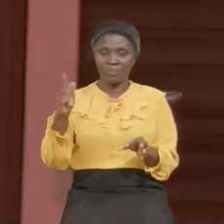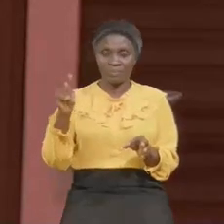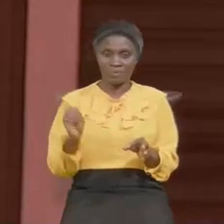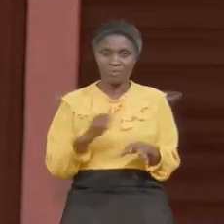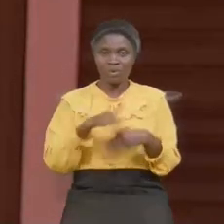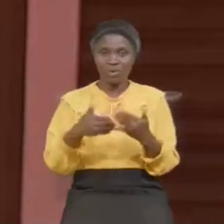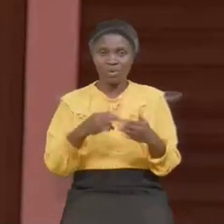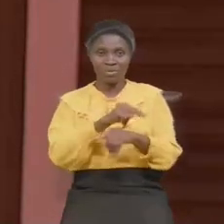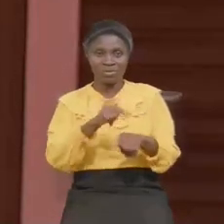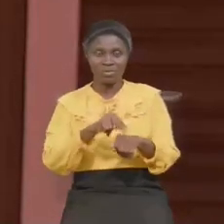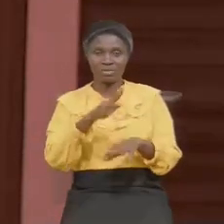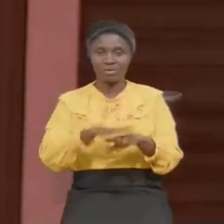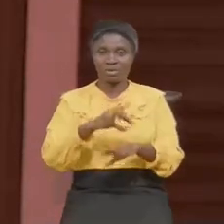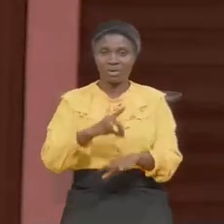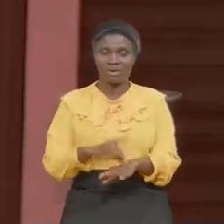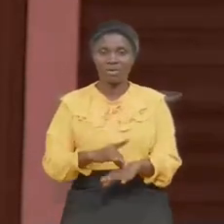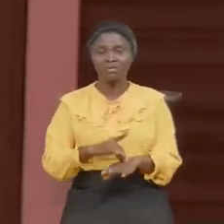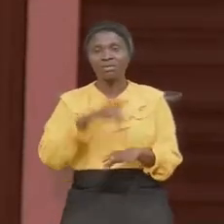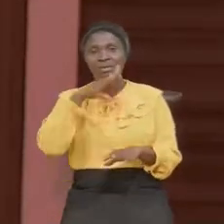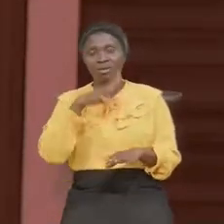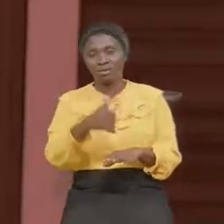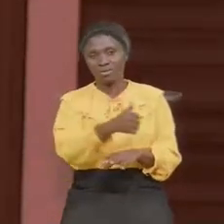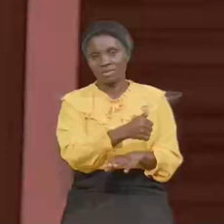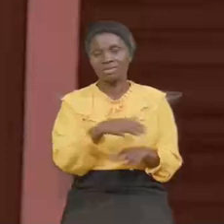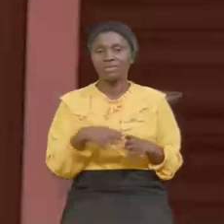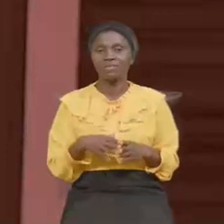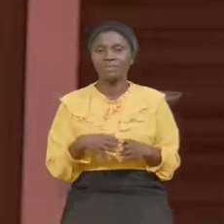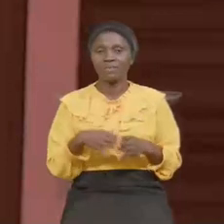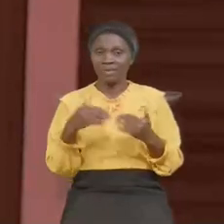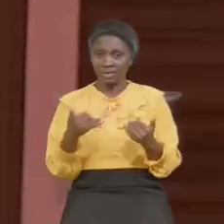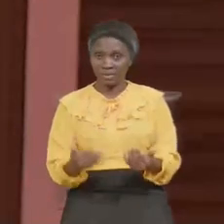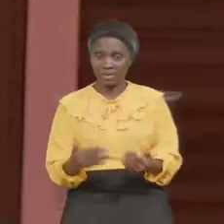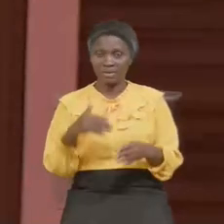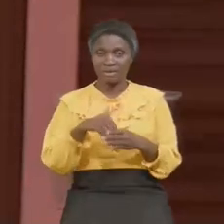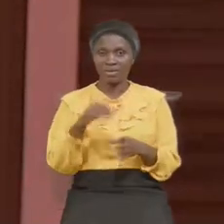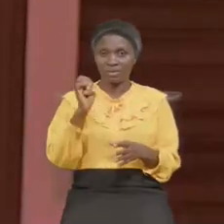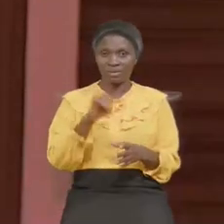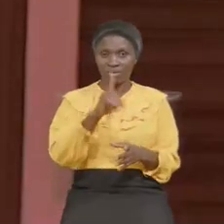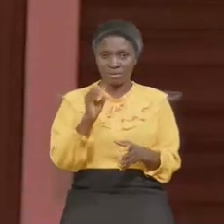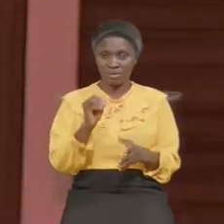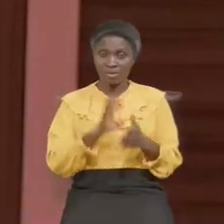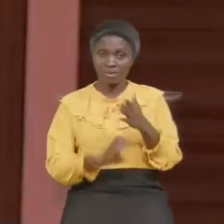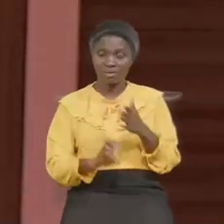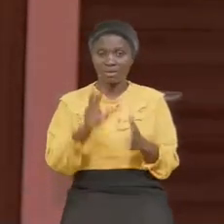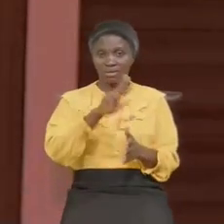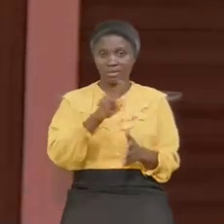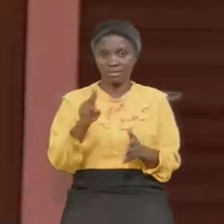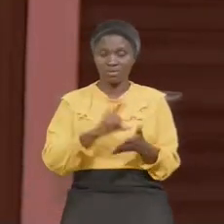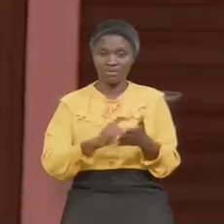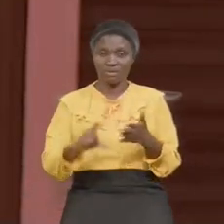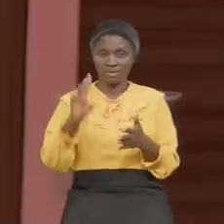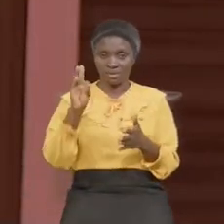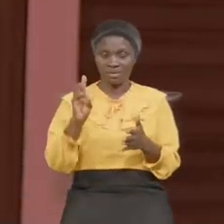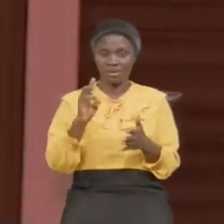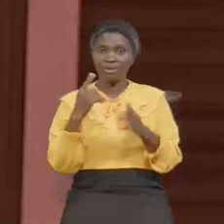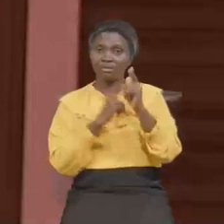Et l'espoir était sur Israël. Maintenant, Exode 32, verset 7. L'Éternel dit à